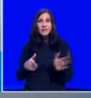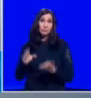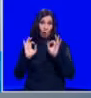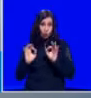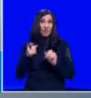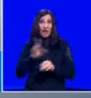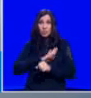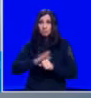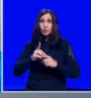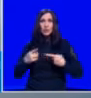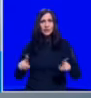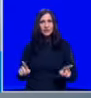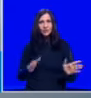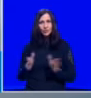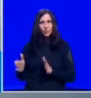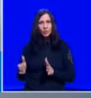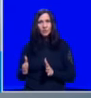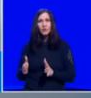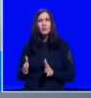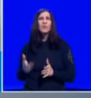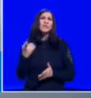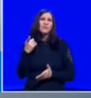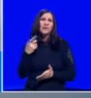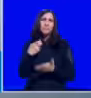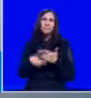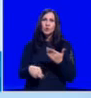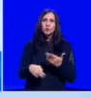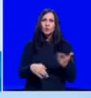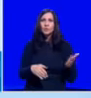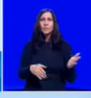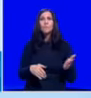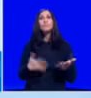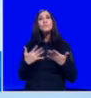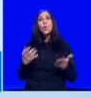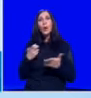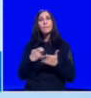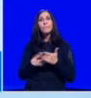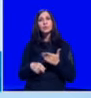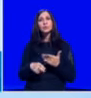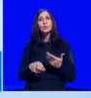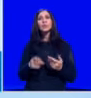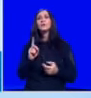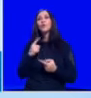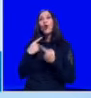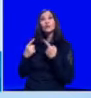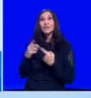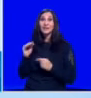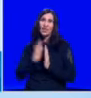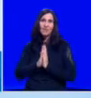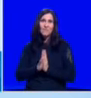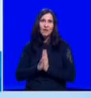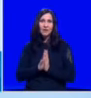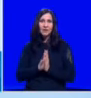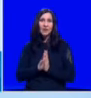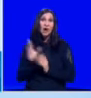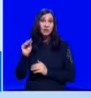съвсем различно. Говорят, вижте, друго, вашите какво казват? То е много простичко. Кои са вашите конституционалисти? Много простичко. Кого говорихте? Кажете, моля.